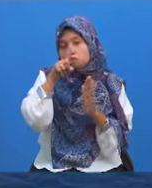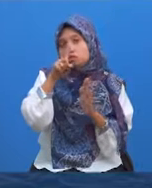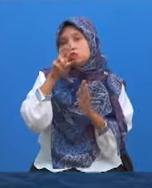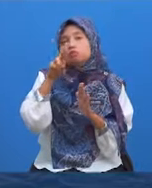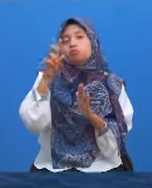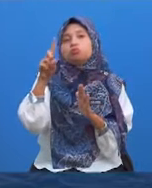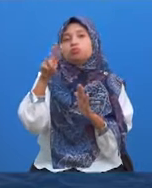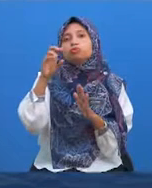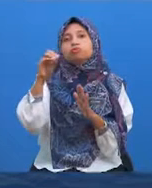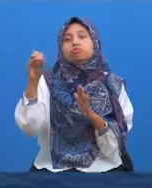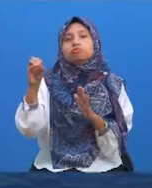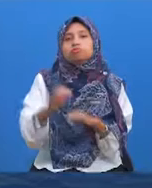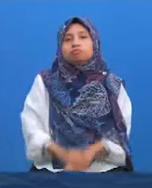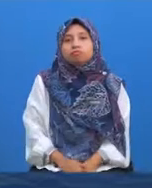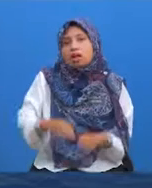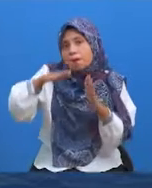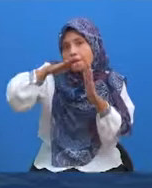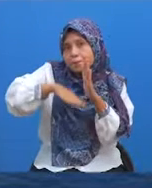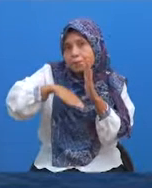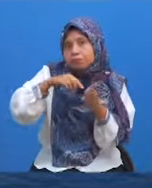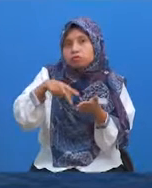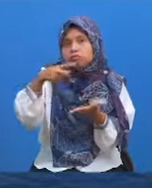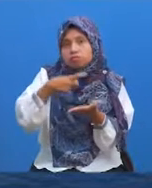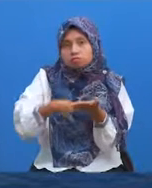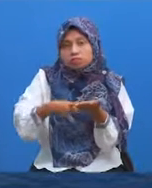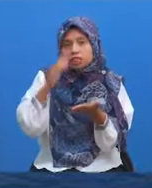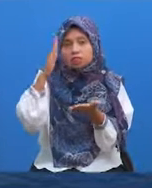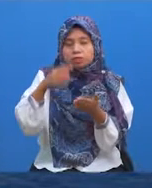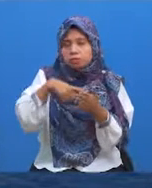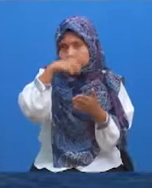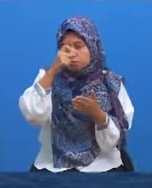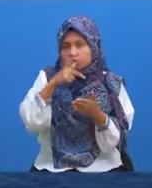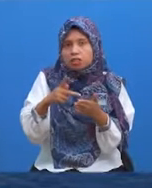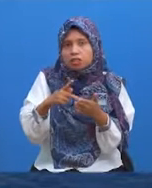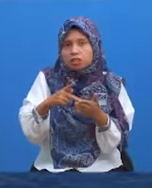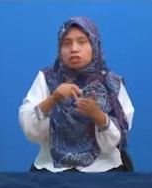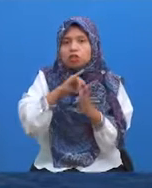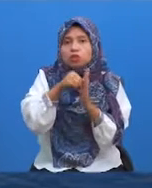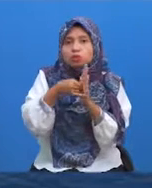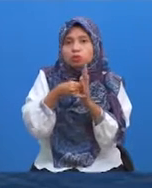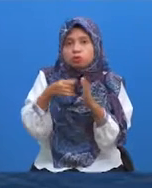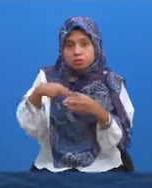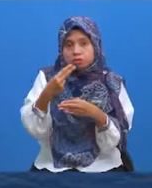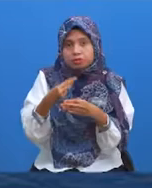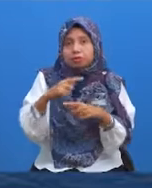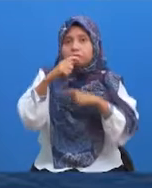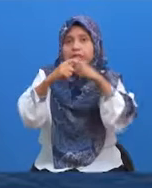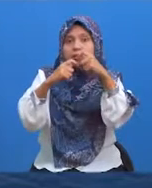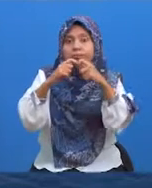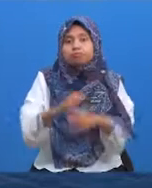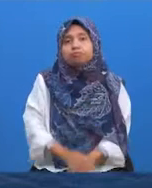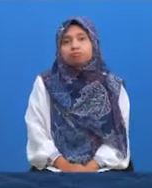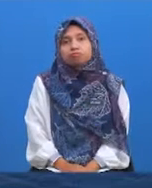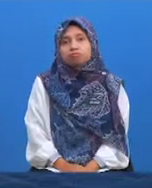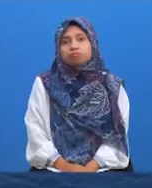oleh itu penurunan harga terhadap barang Anjal akan menyebabkan jumlah hasil akan meningkat